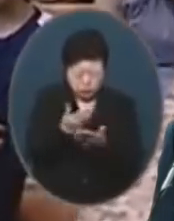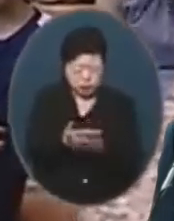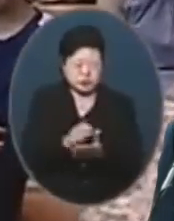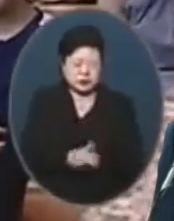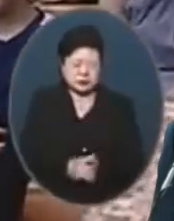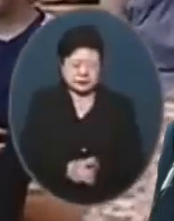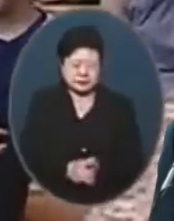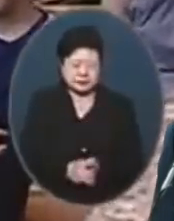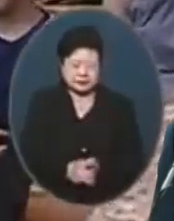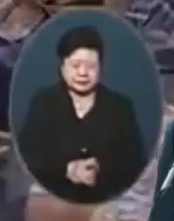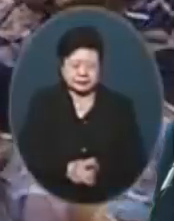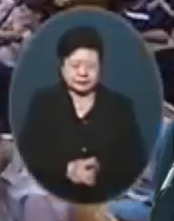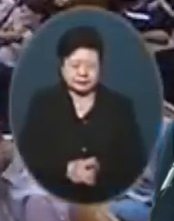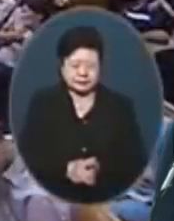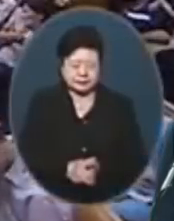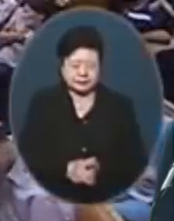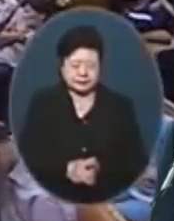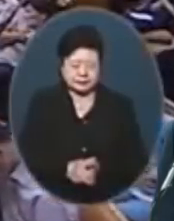도와주시옵소서.